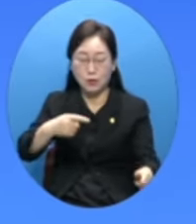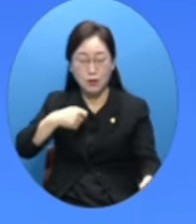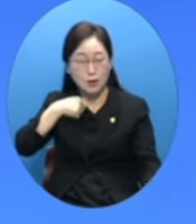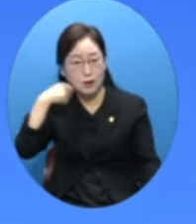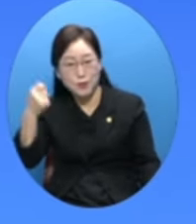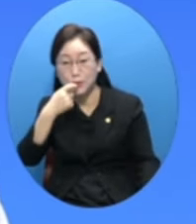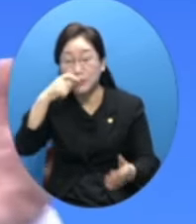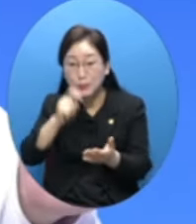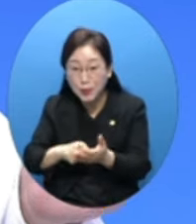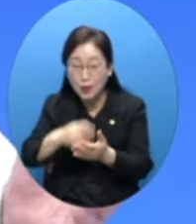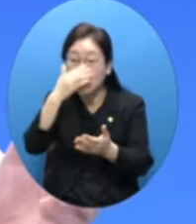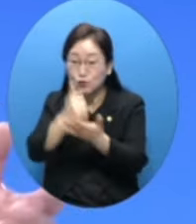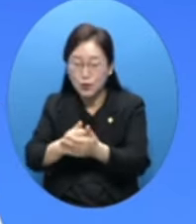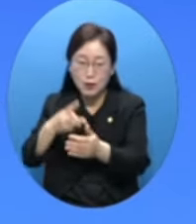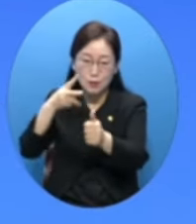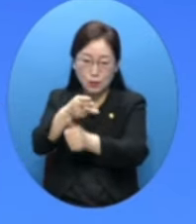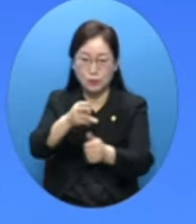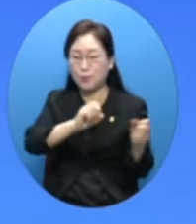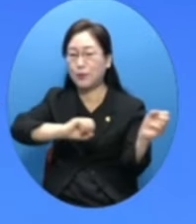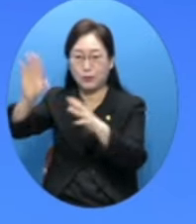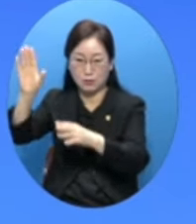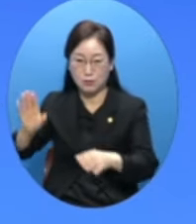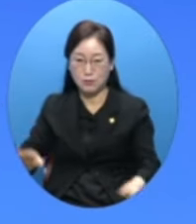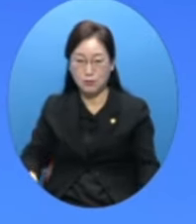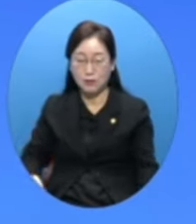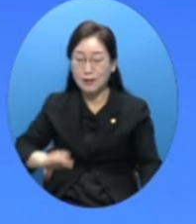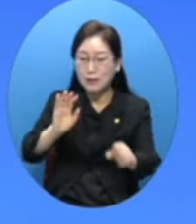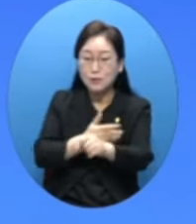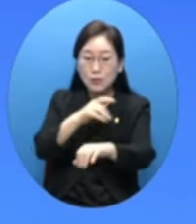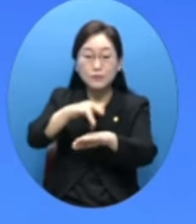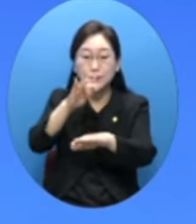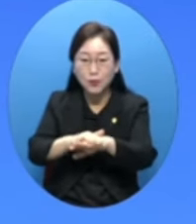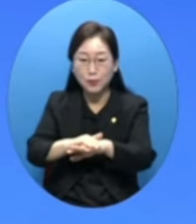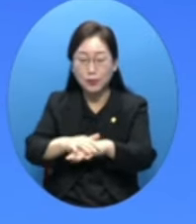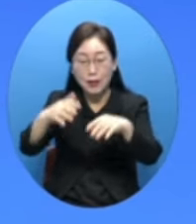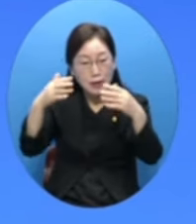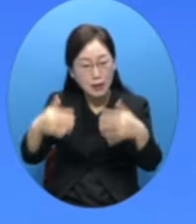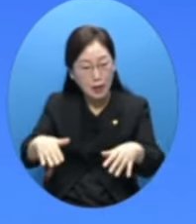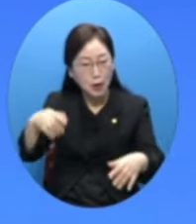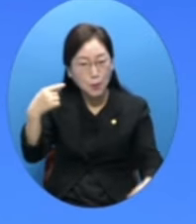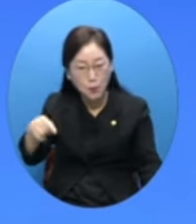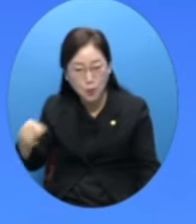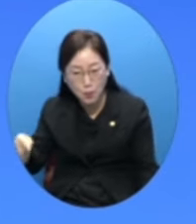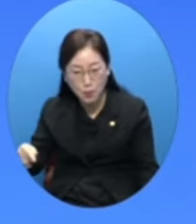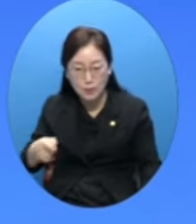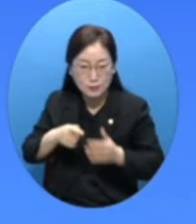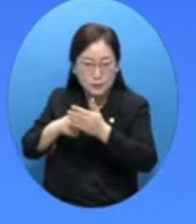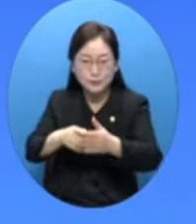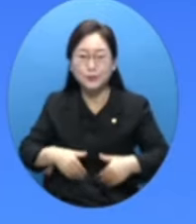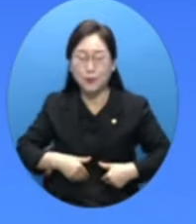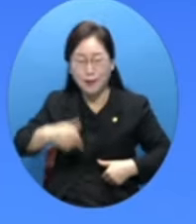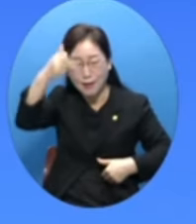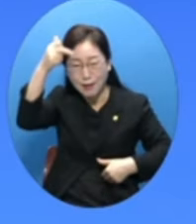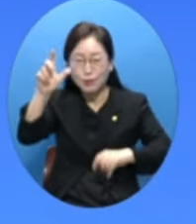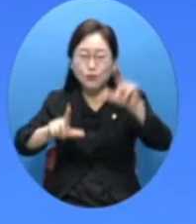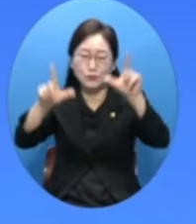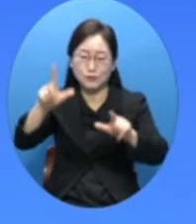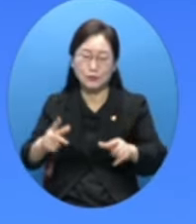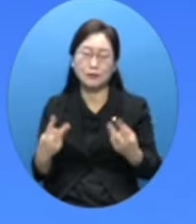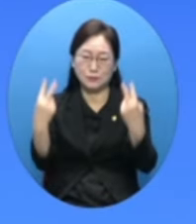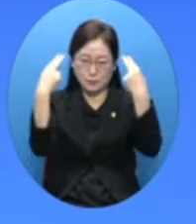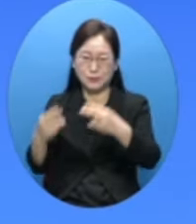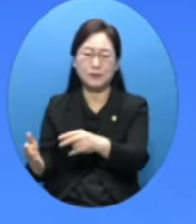죄를 벗어버리라고 말씀합니다. 우리의 잘못된 습관, 약점을 극복해야 됩니다. 옛사람의 모습을 벗어버려야 되는